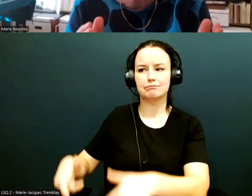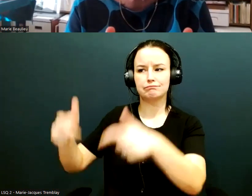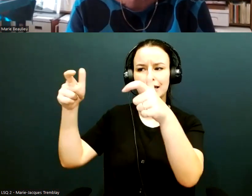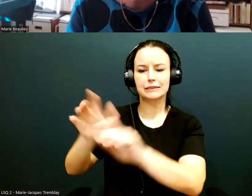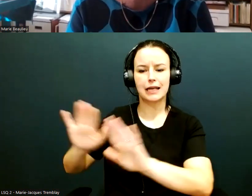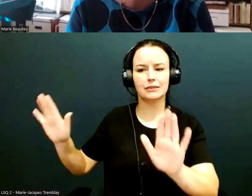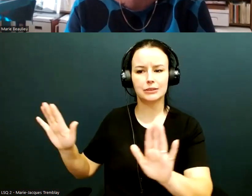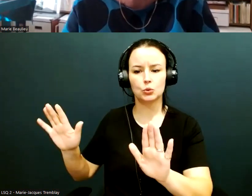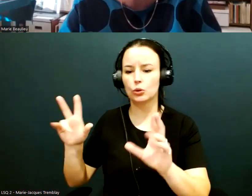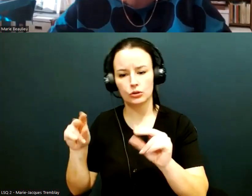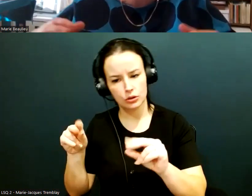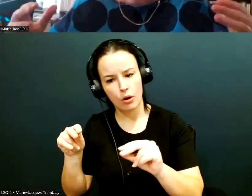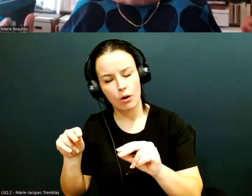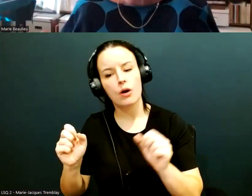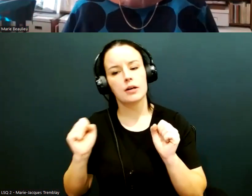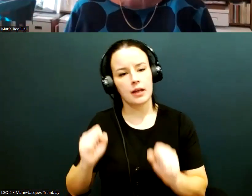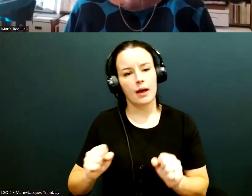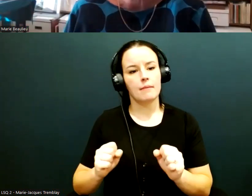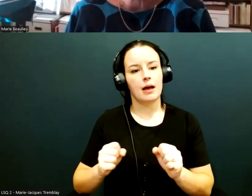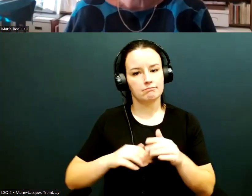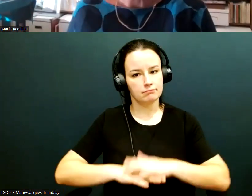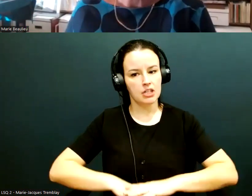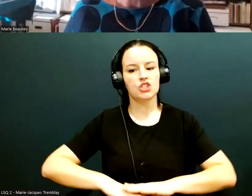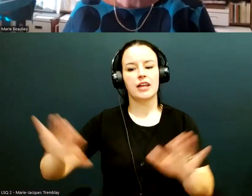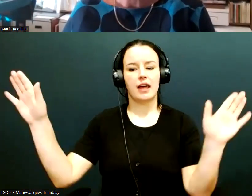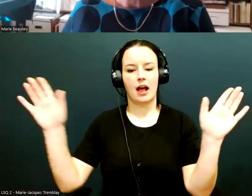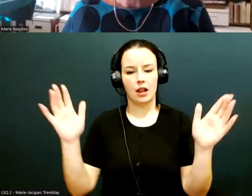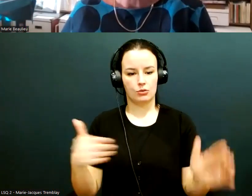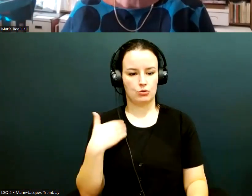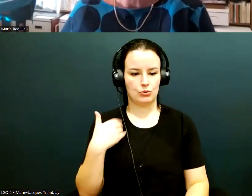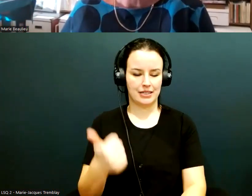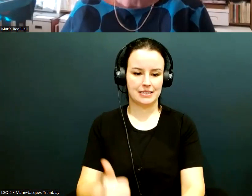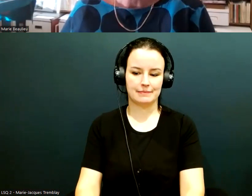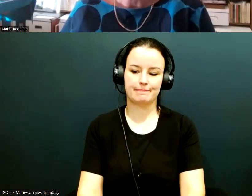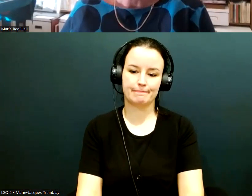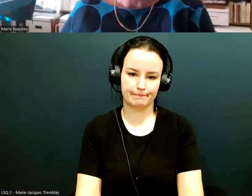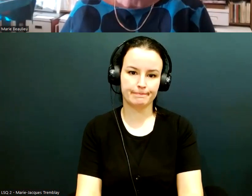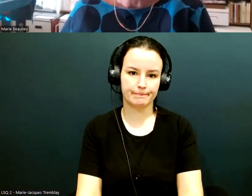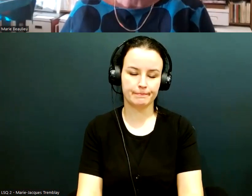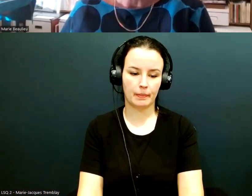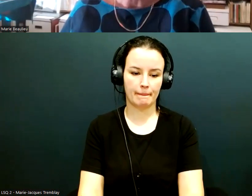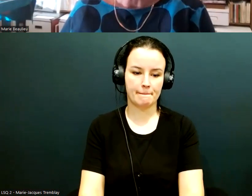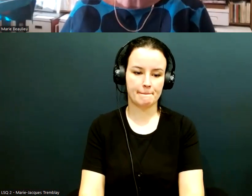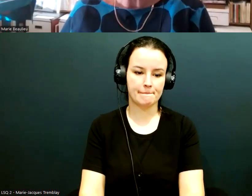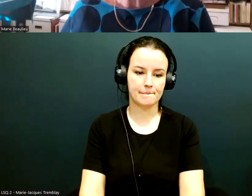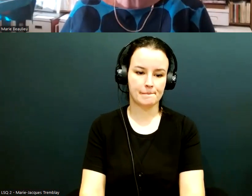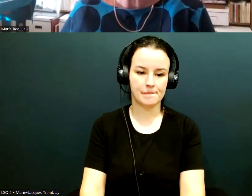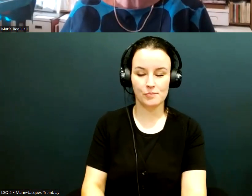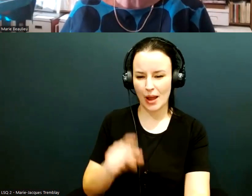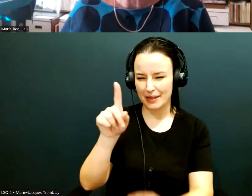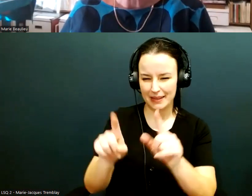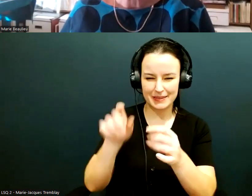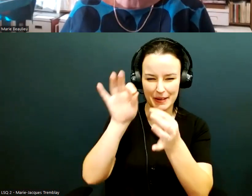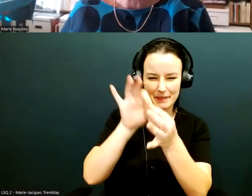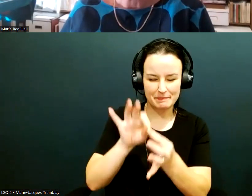d'hébergement ou de résidences privées pour aînés, mais c'est bien at large. Parfait. Alors, on a des questions très précises et